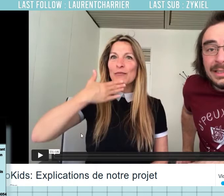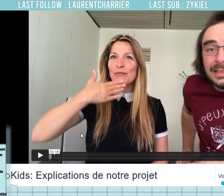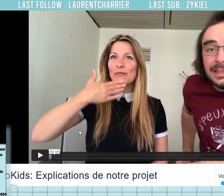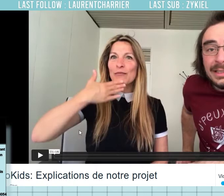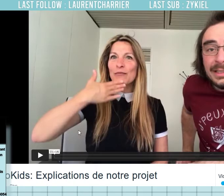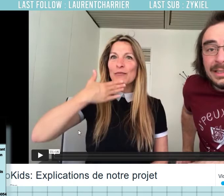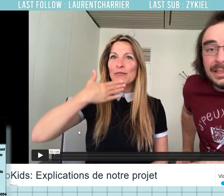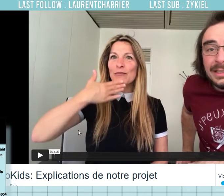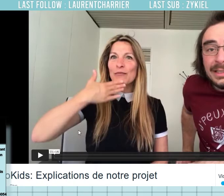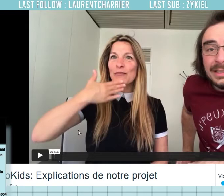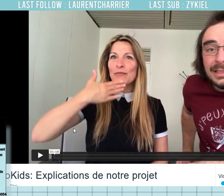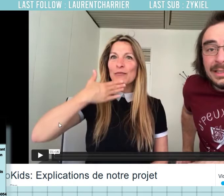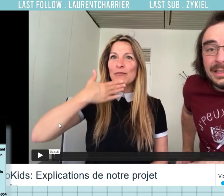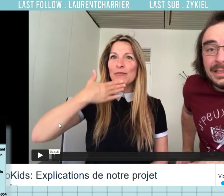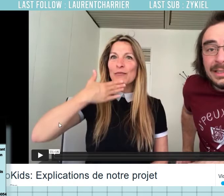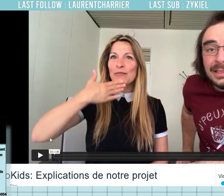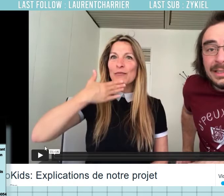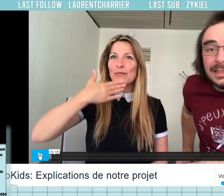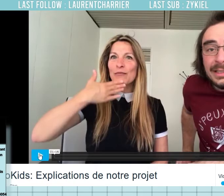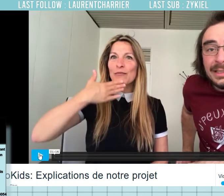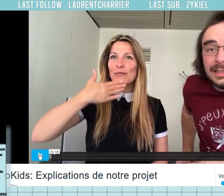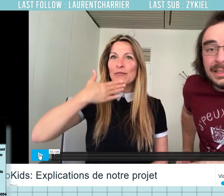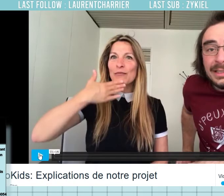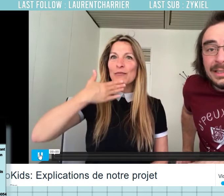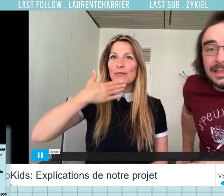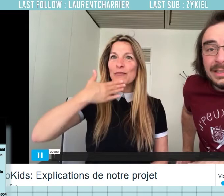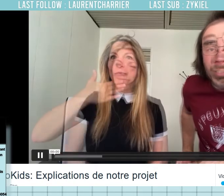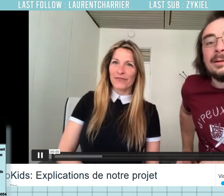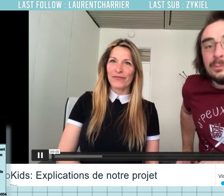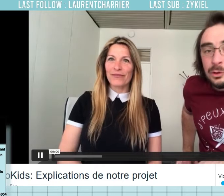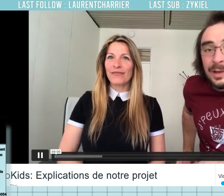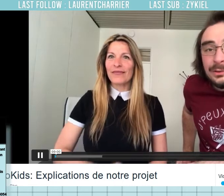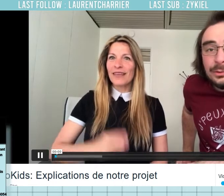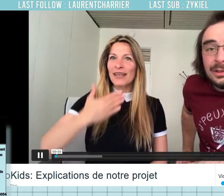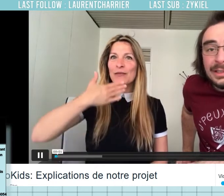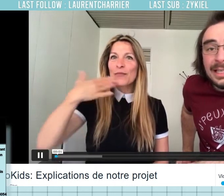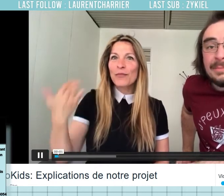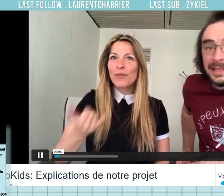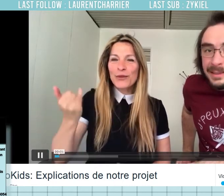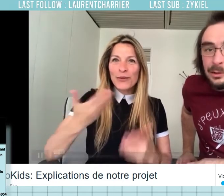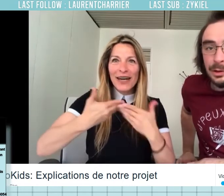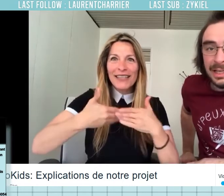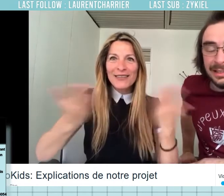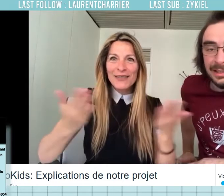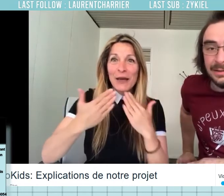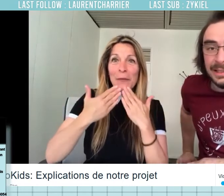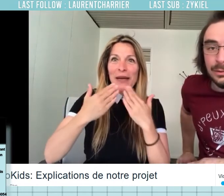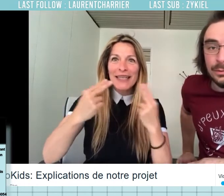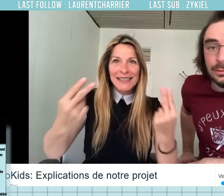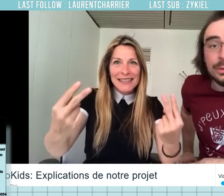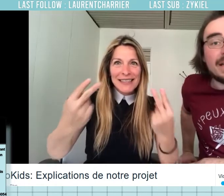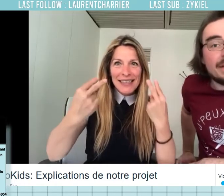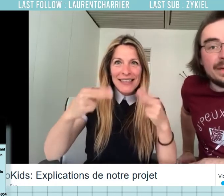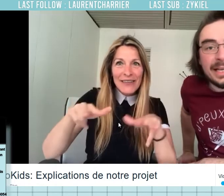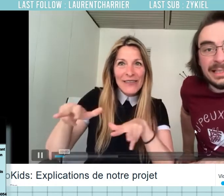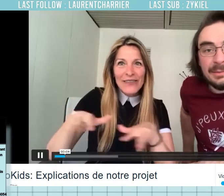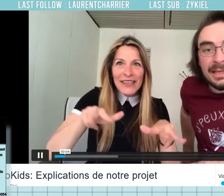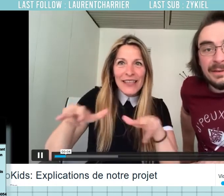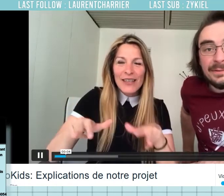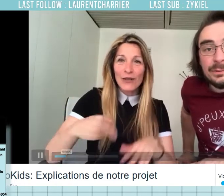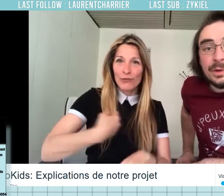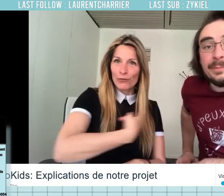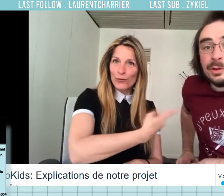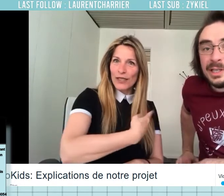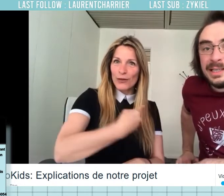Donc ça, je vais vraiment le découvrir avec vous. Je ne sais pas s'il y a des sous-titres, mais je ne crois pas. Bonjour à tous, Il n'y en a pas. merci de regarder cette vidéo. Nous travaillons à la